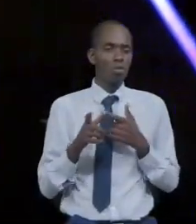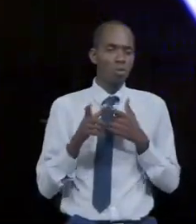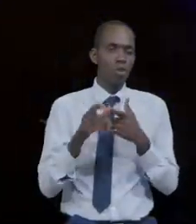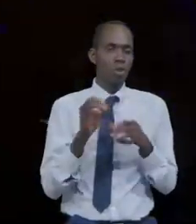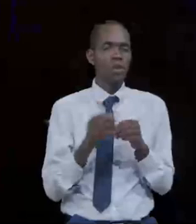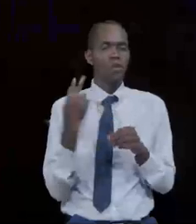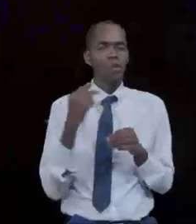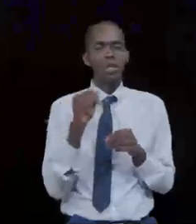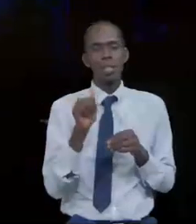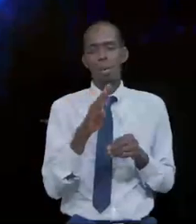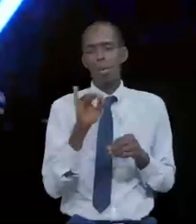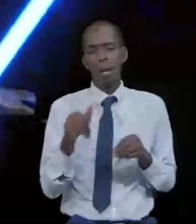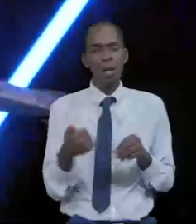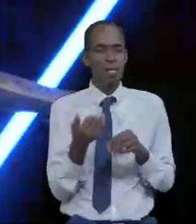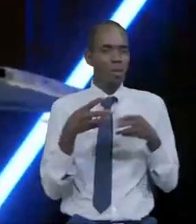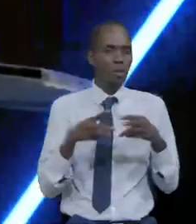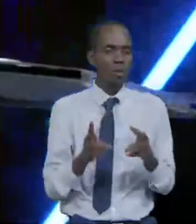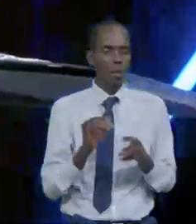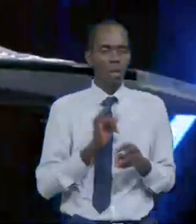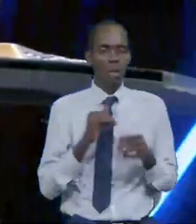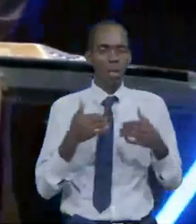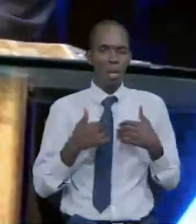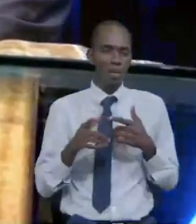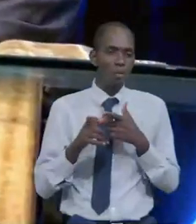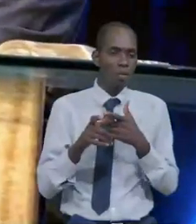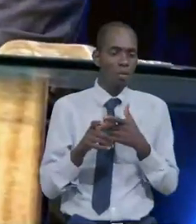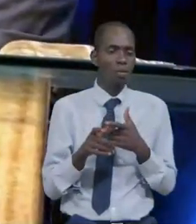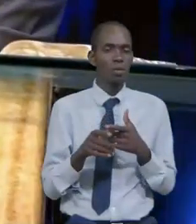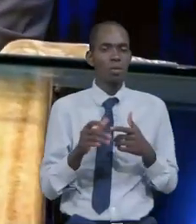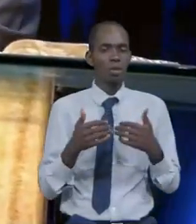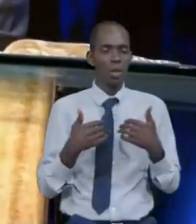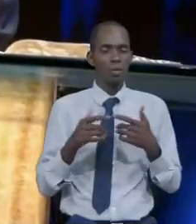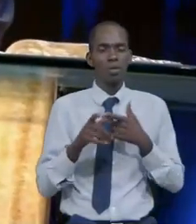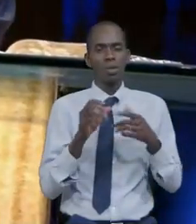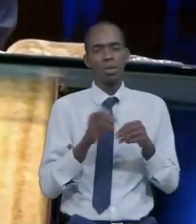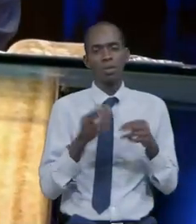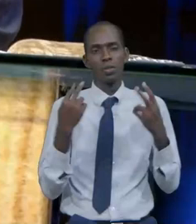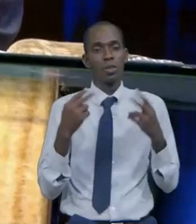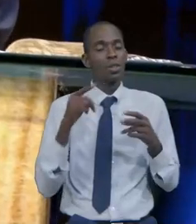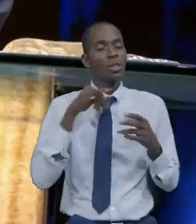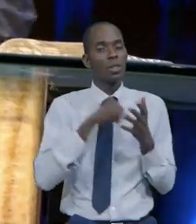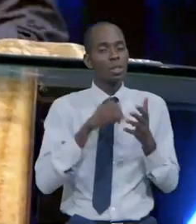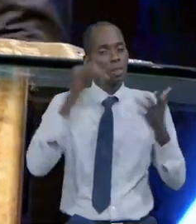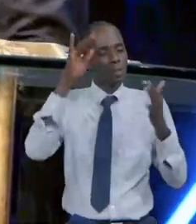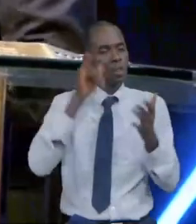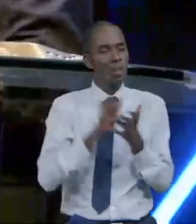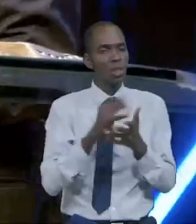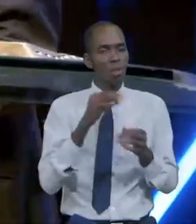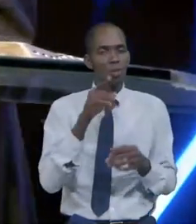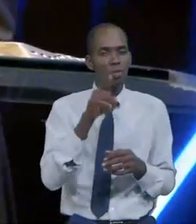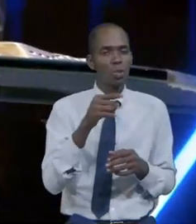Afin de ne pas courir ou avoir couru en vain. Oui, il espère cela de toi et de moi, que